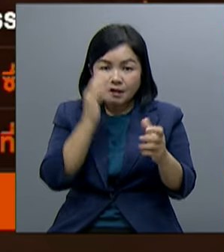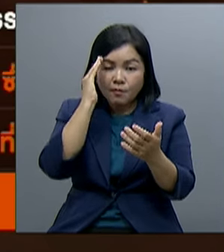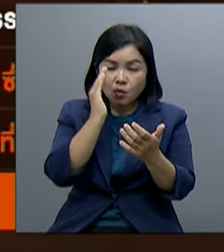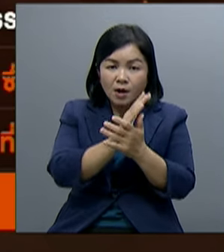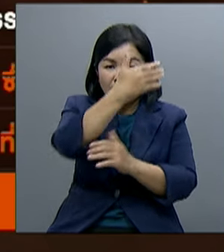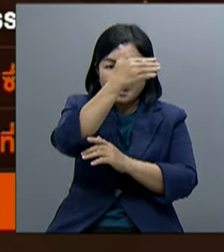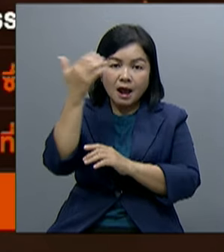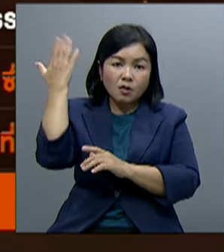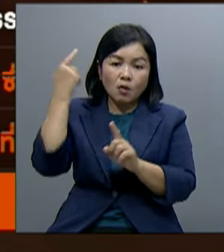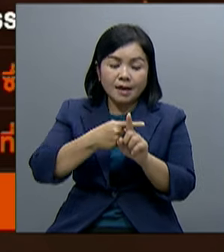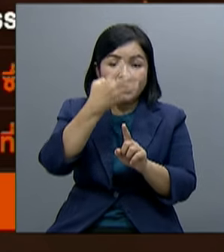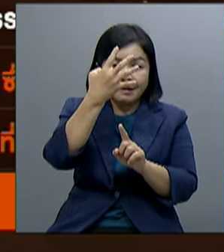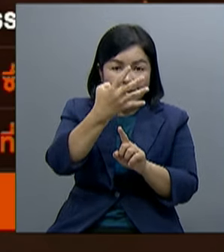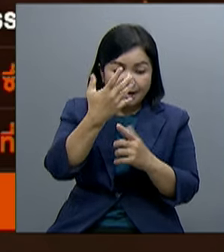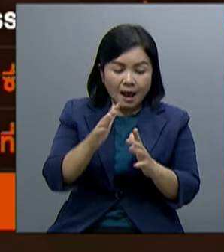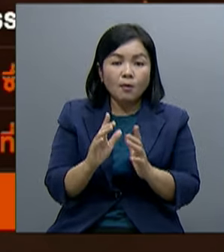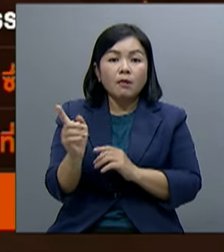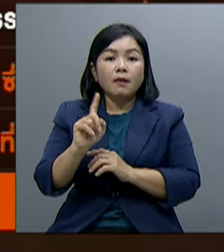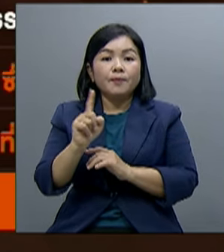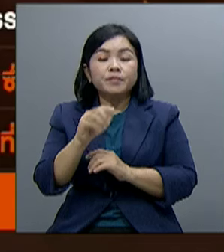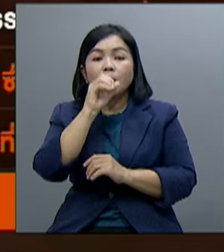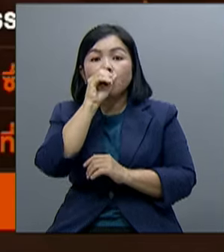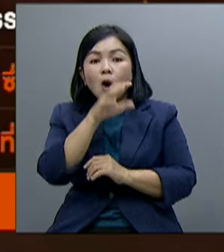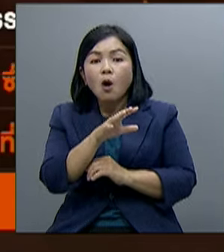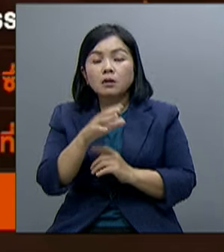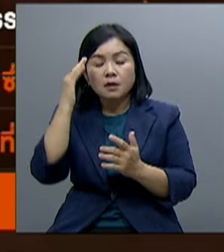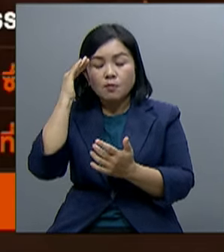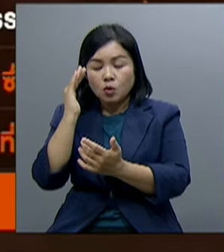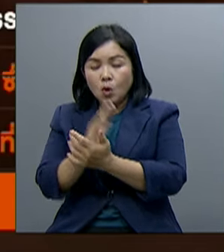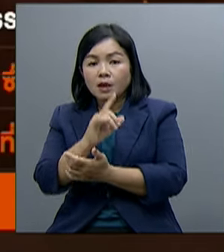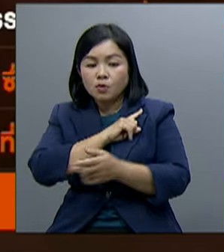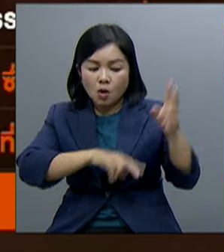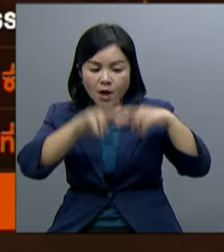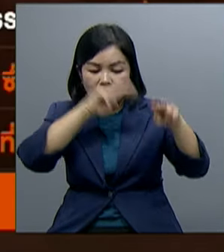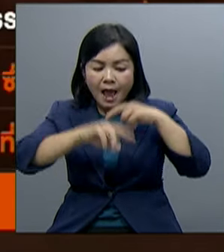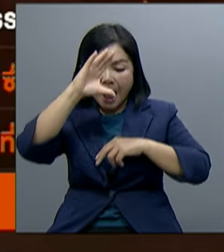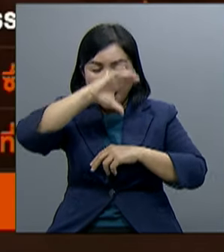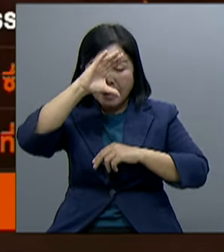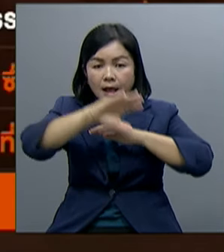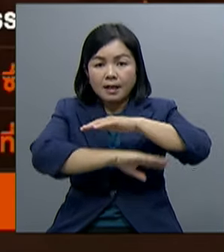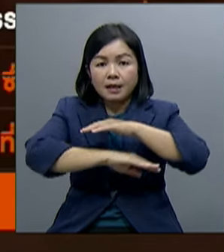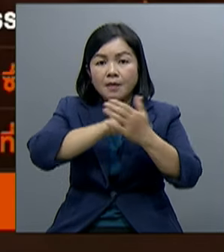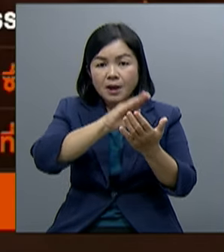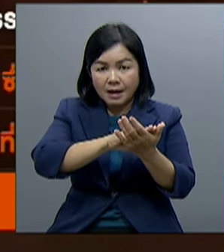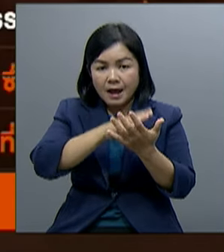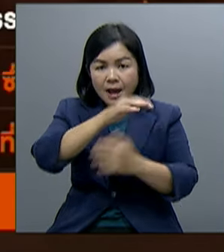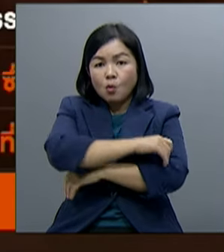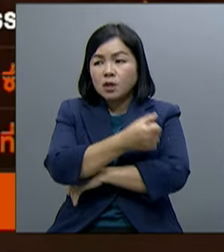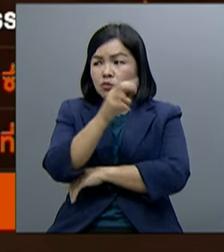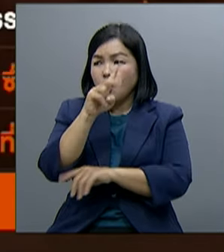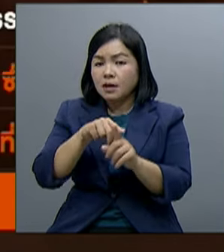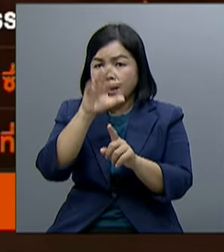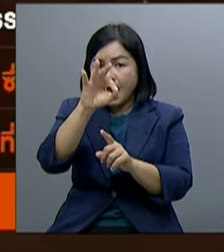เมษายนค่ะจากนั้นอสสได้มีคำสั่งให้พนักงานสอบสวนไปสอบเพิ่มเติมในหลายประเด็น 12กันยายนที่ผ่านมา